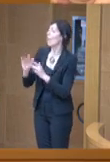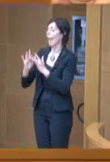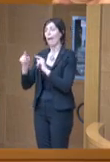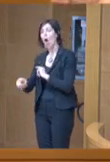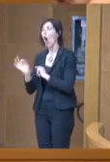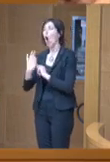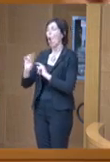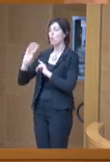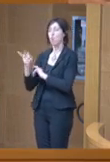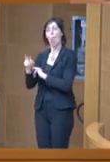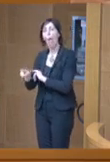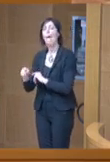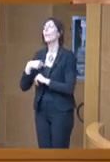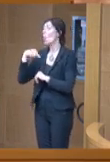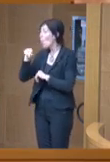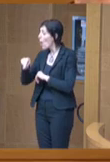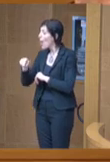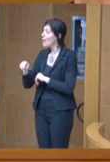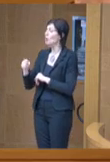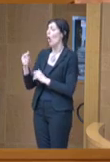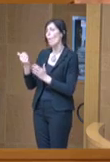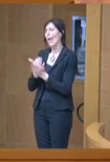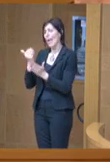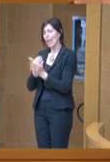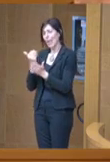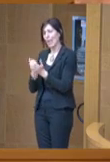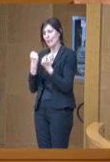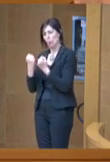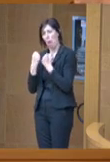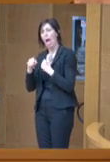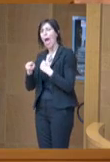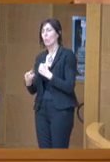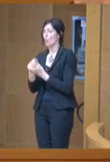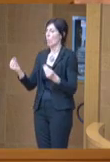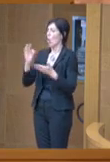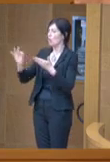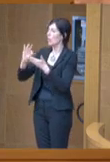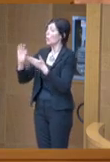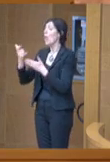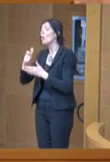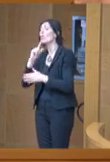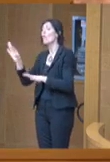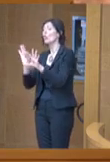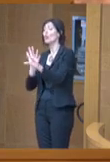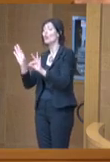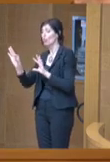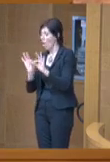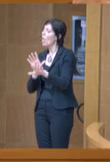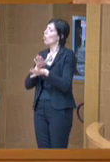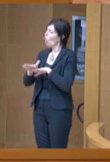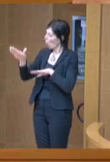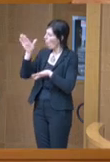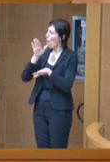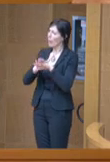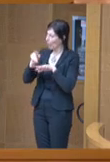E questo ha portato un risparmio probabilmente in molte scuole, perché si è scelto con competenza quello